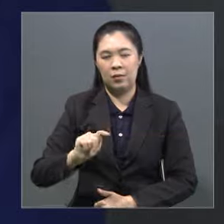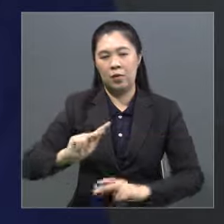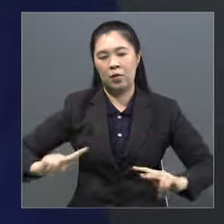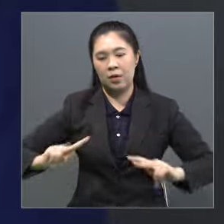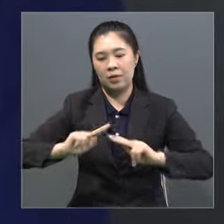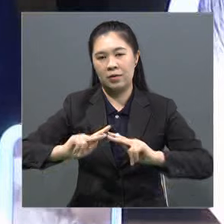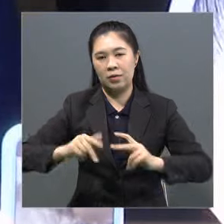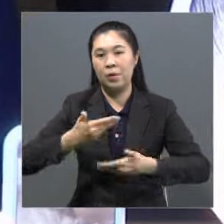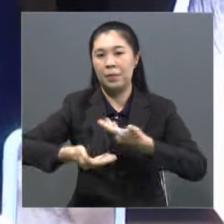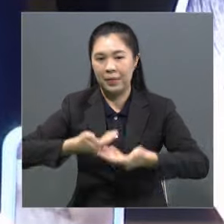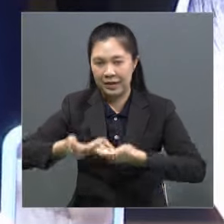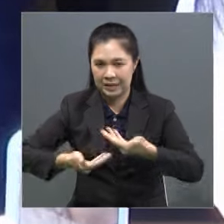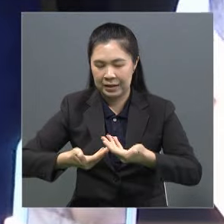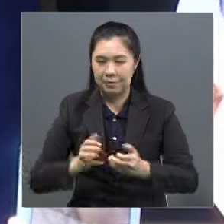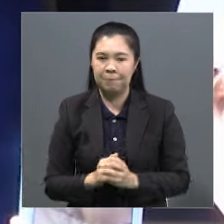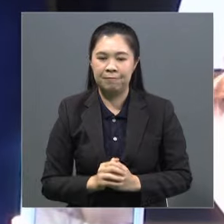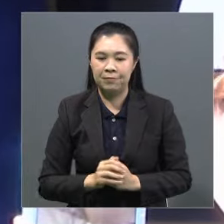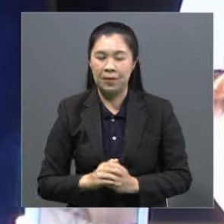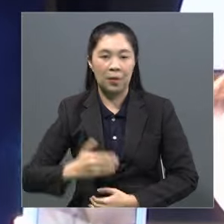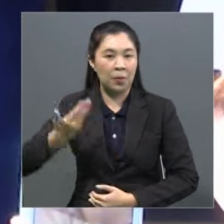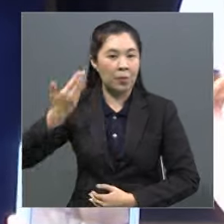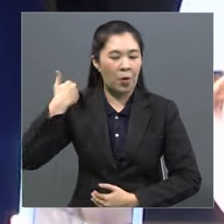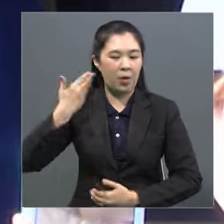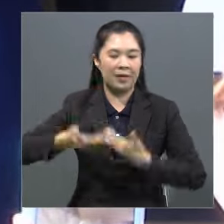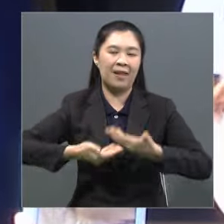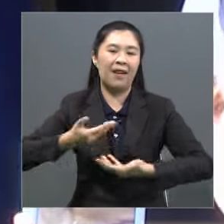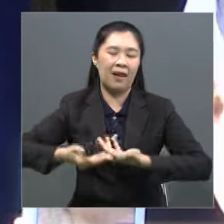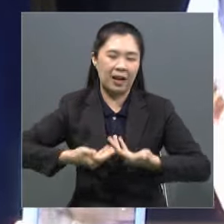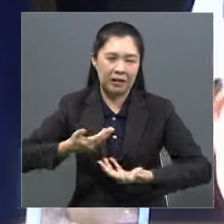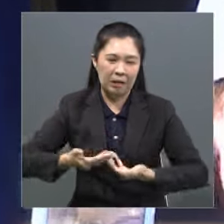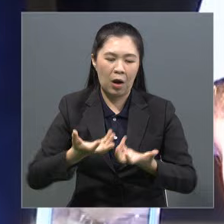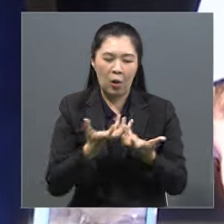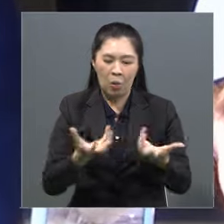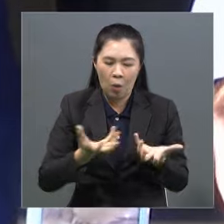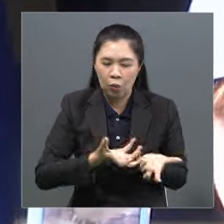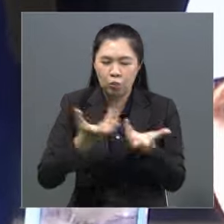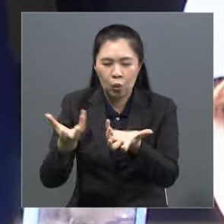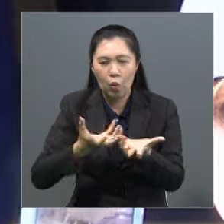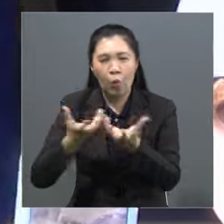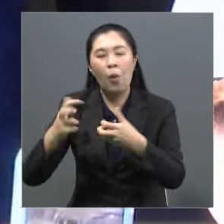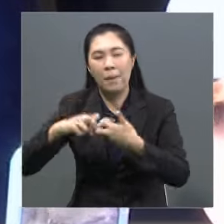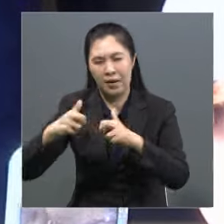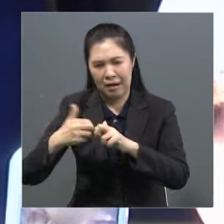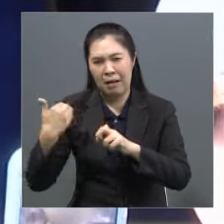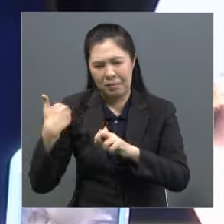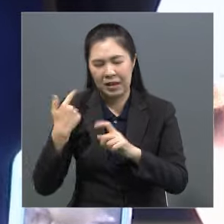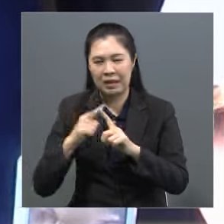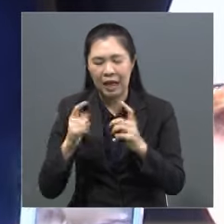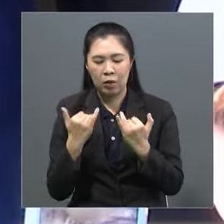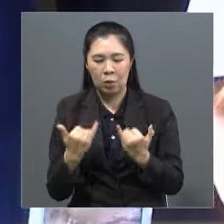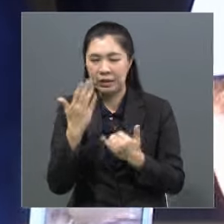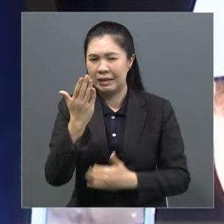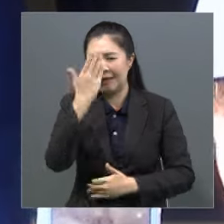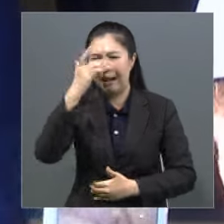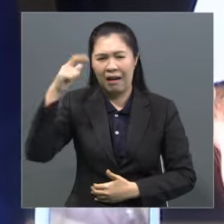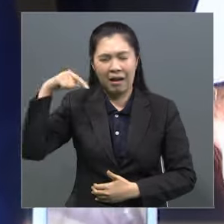นะคะว่าจากเดิมเนี่ยการค้าที่ชายแดนมีปัญหาติดขัดในการขนส่งไปมาอยู่แล้วแต่ว่าตอนนี้ค่ะมีการสู้รบกันก็อาจจะทำ